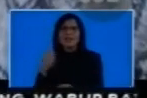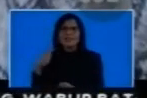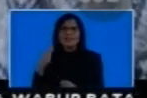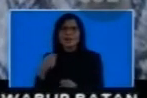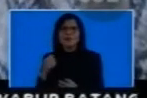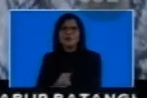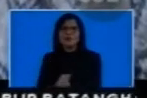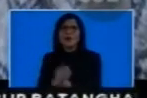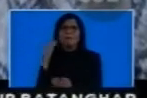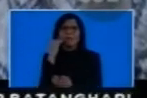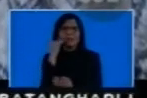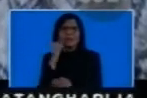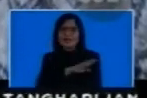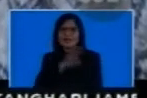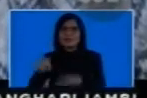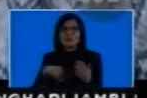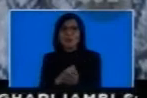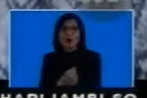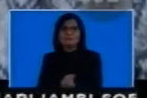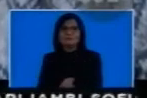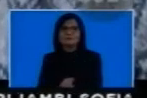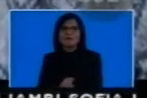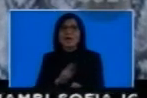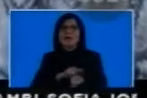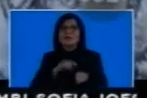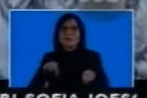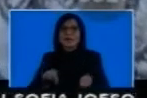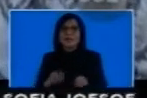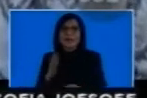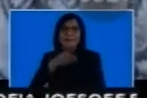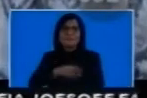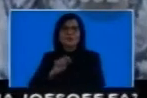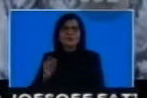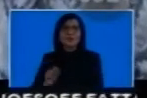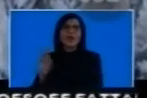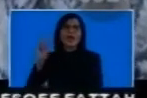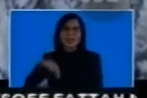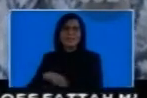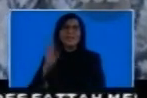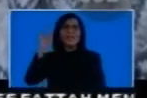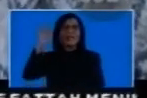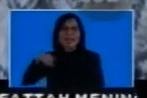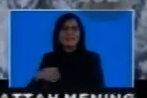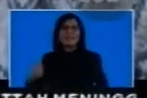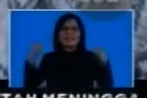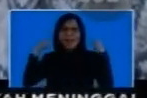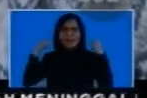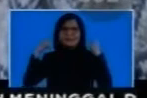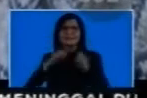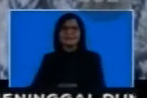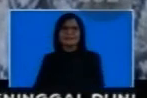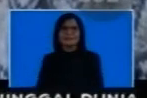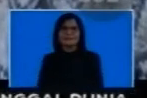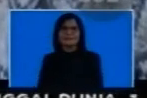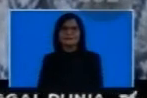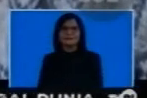senantiasa selalu menjaga kita semua dari wabah ini. Sehingga di saat ini, masuk sekolah kembali, kita tetap sehat dan umur